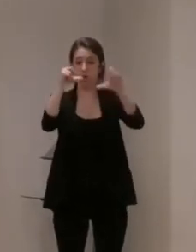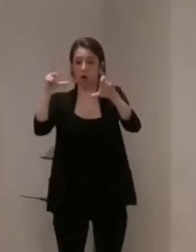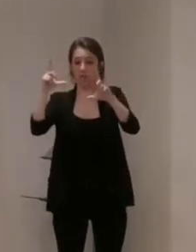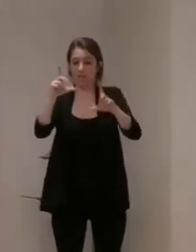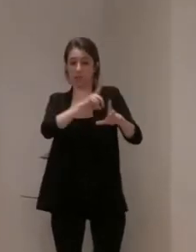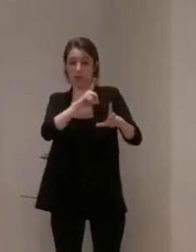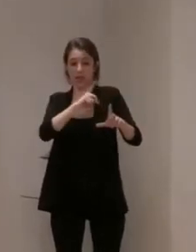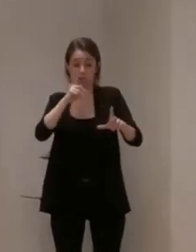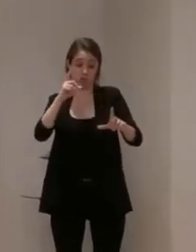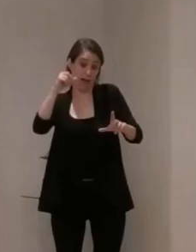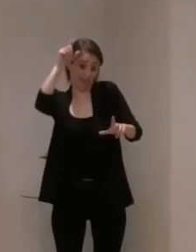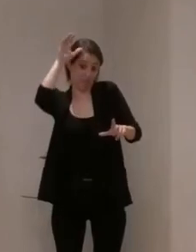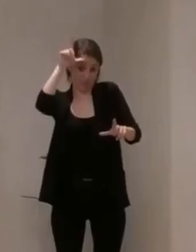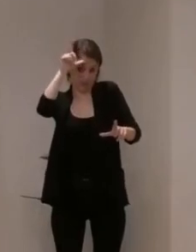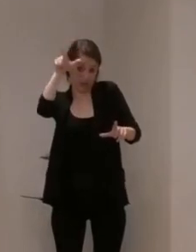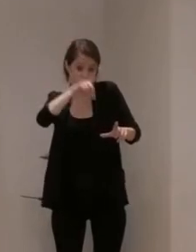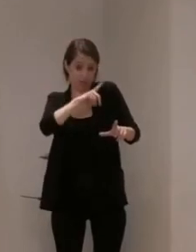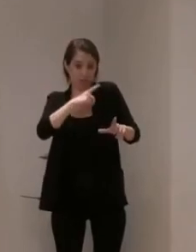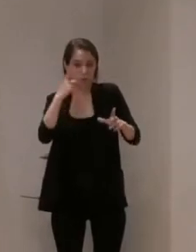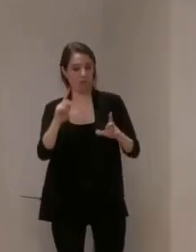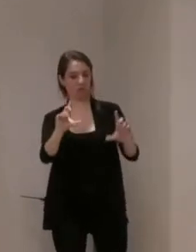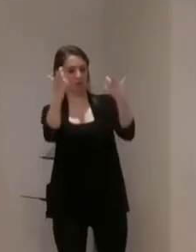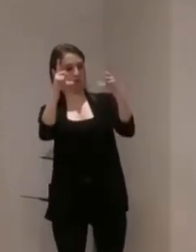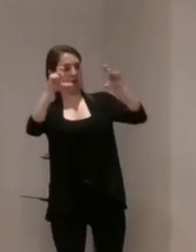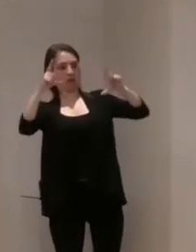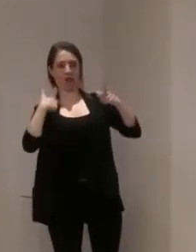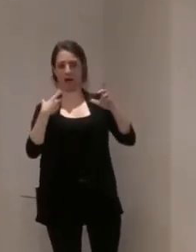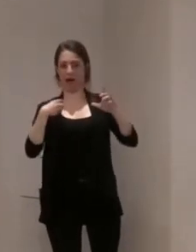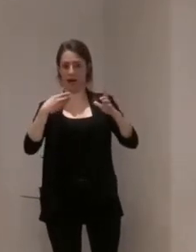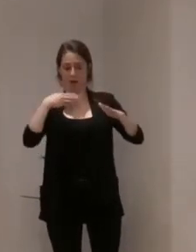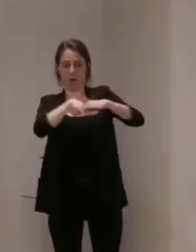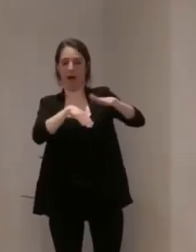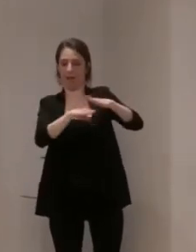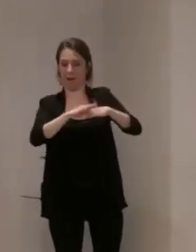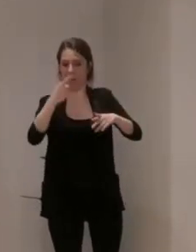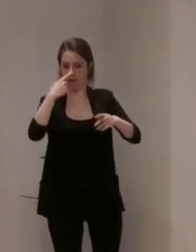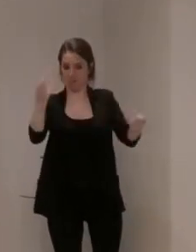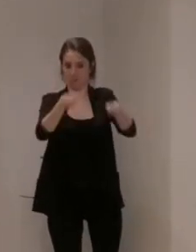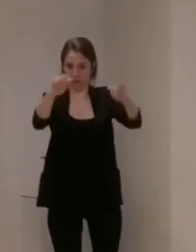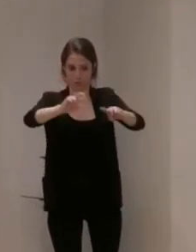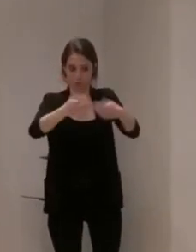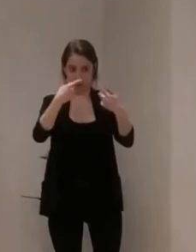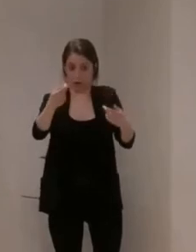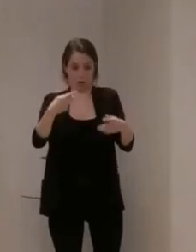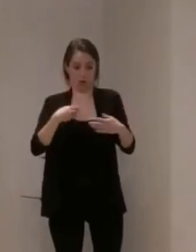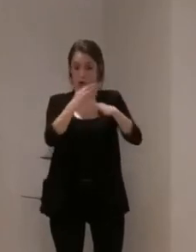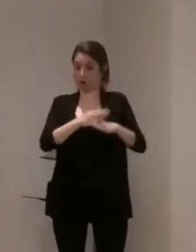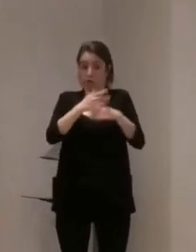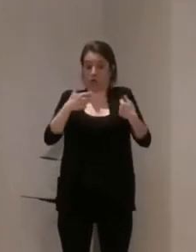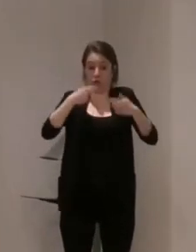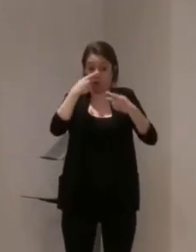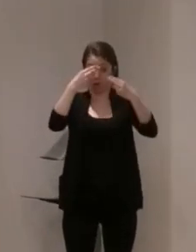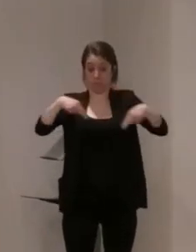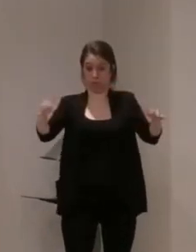fotent el tiro a les dues. Perquè hem d'amagar si estan fent el que hem de fer. Però hi ha un moment que els règims totalitaris